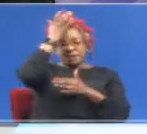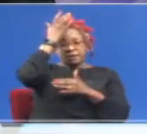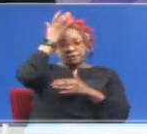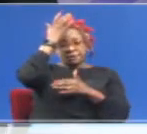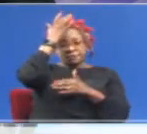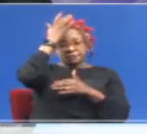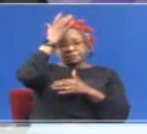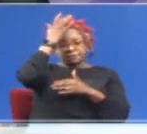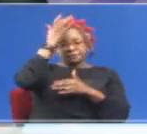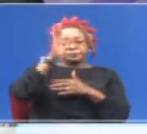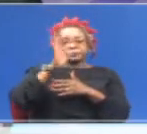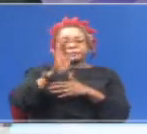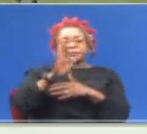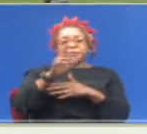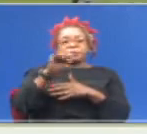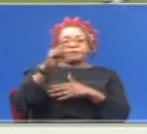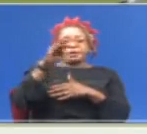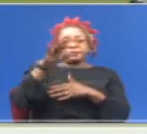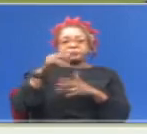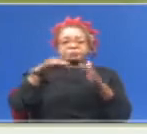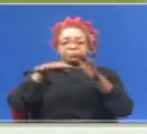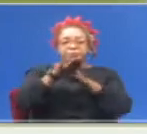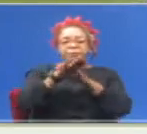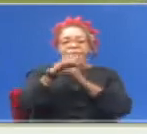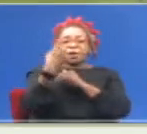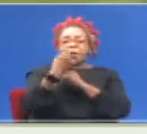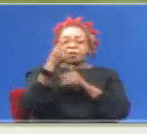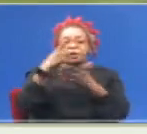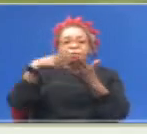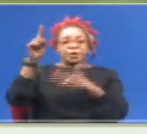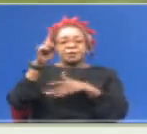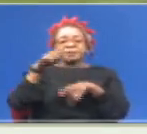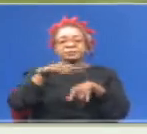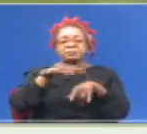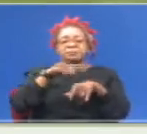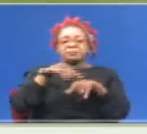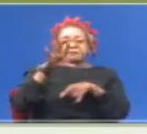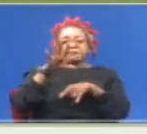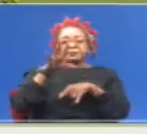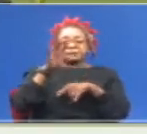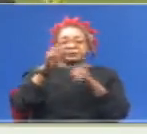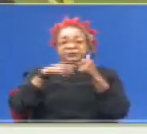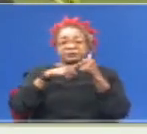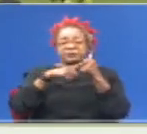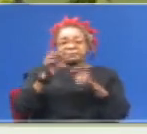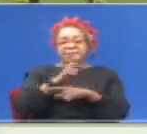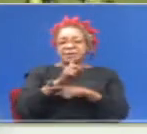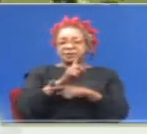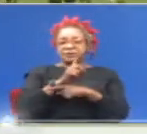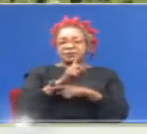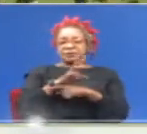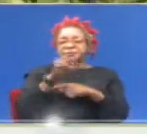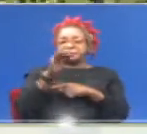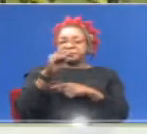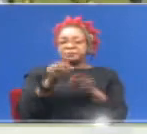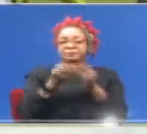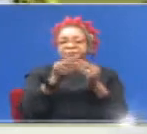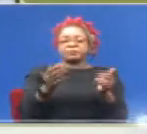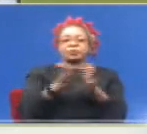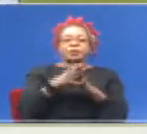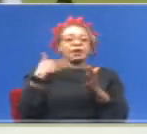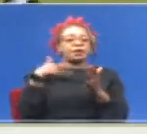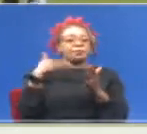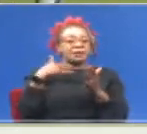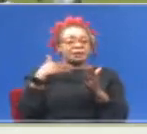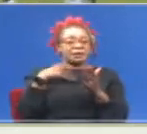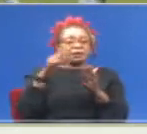Kakamega. Moses Mdavadi alitia kimiani bao la pekee la ushindi kunako dakika ya 56. KK sasa itapambana na Karubangi Sharks katika